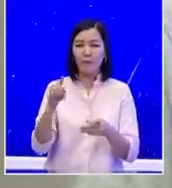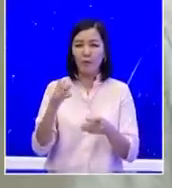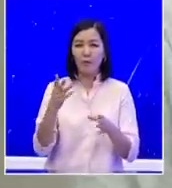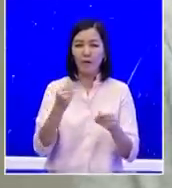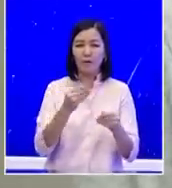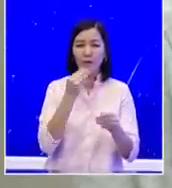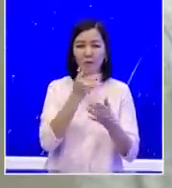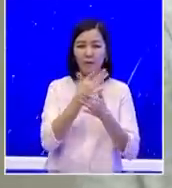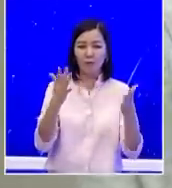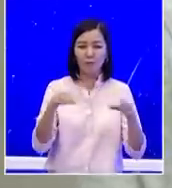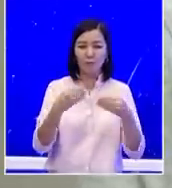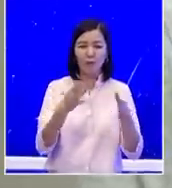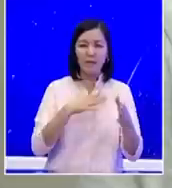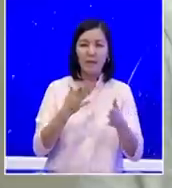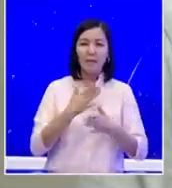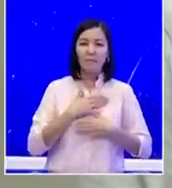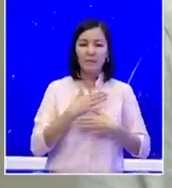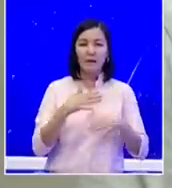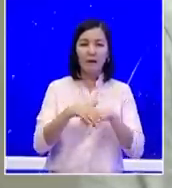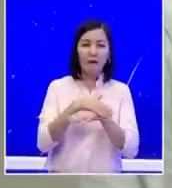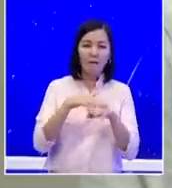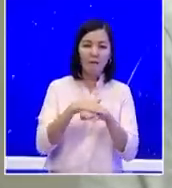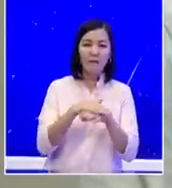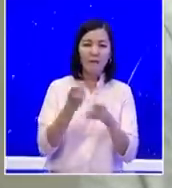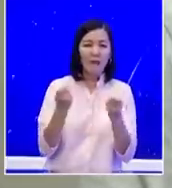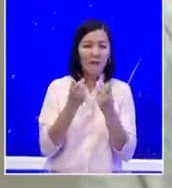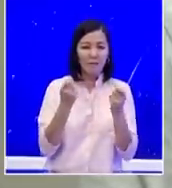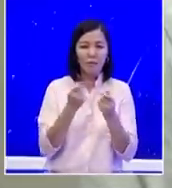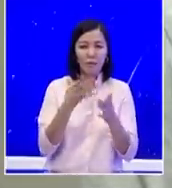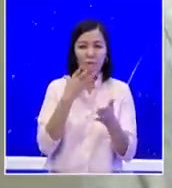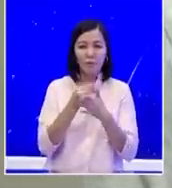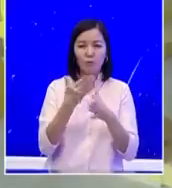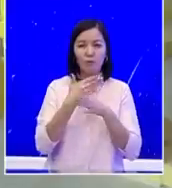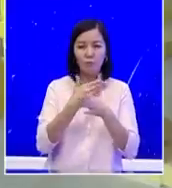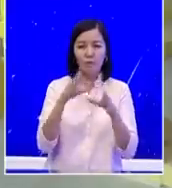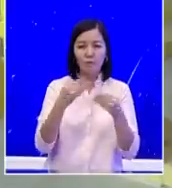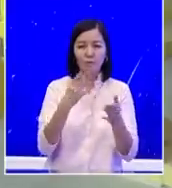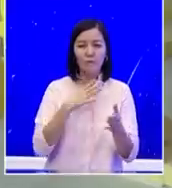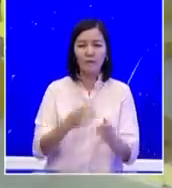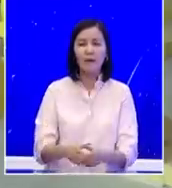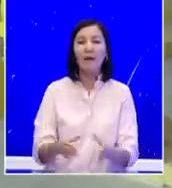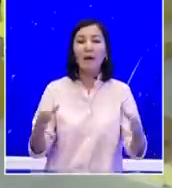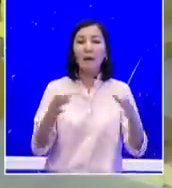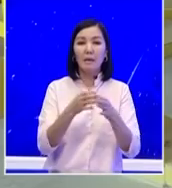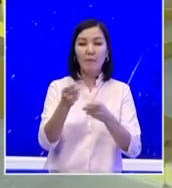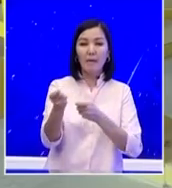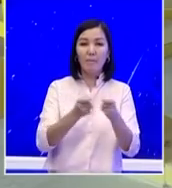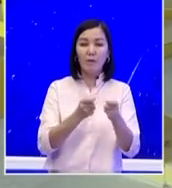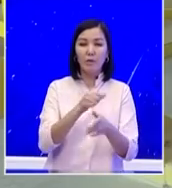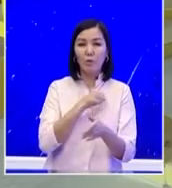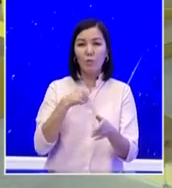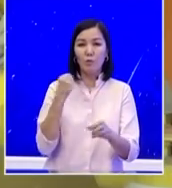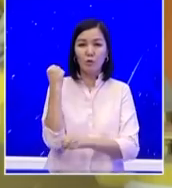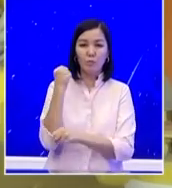қаржыға азық-түлік тараттық. Бұл біздің тұрғындарға деген тамшыдай болса үлесіміз. Компания басшылығы өз